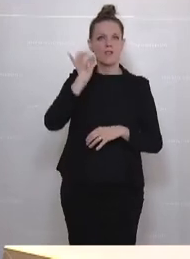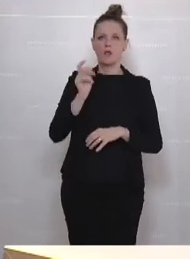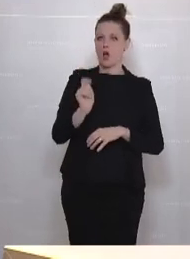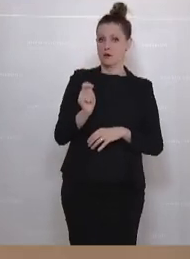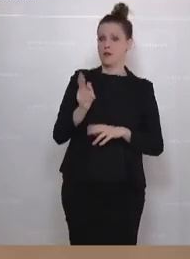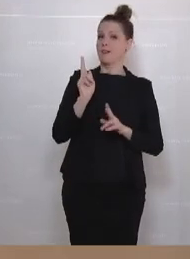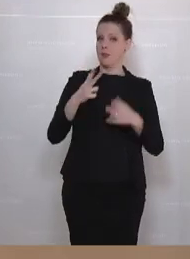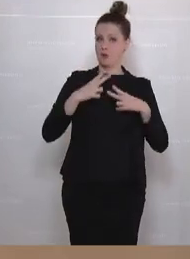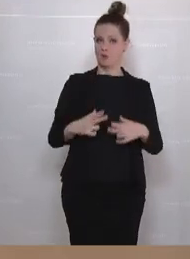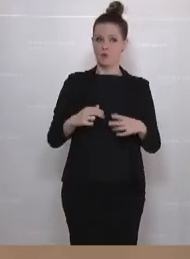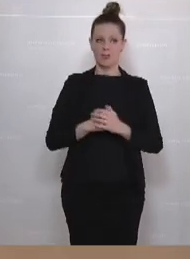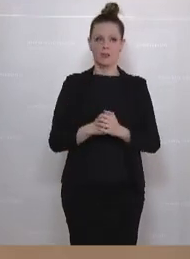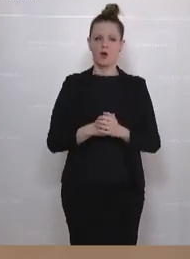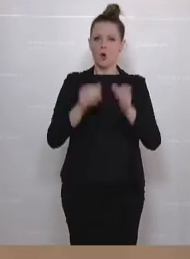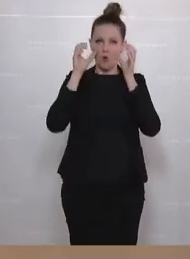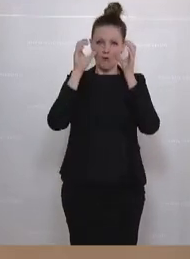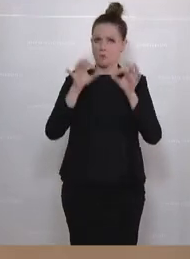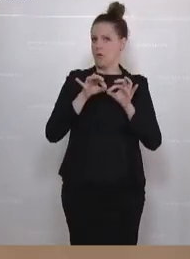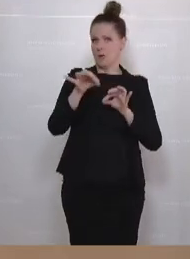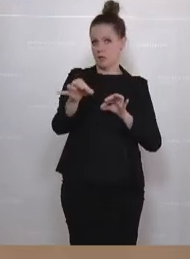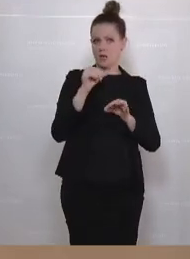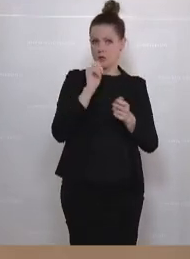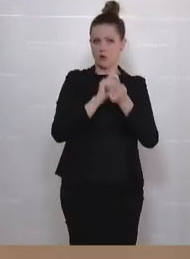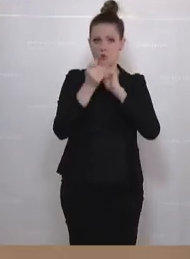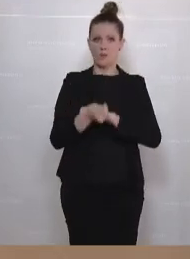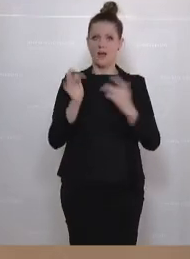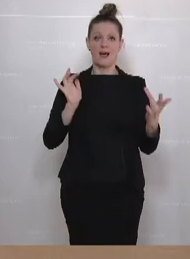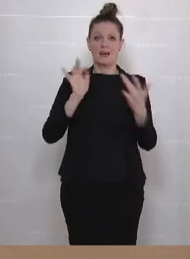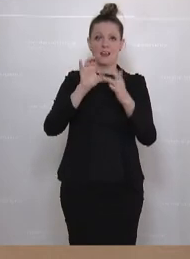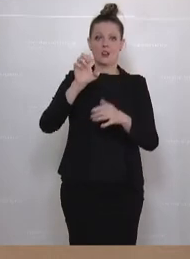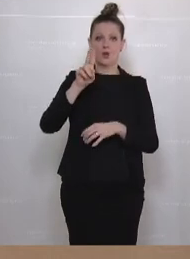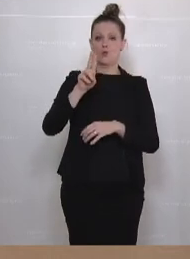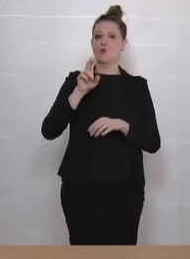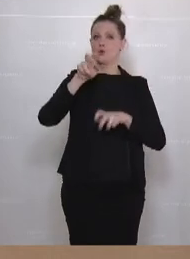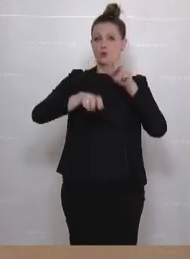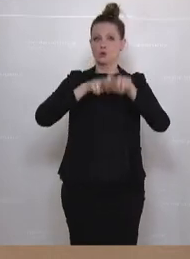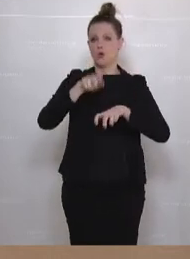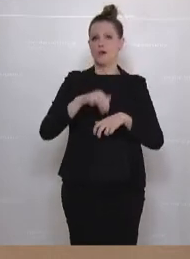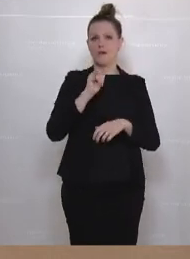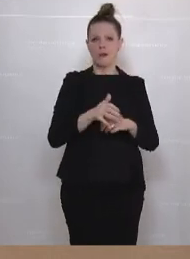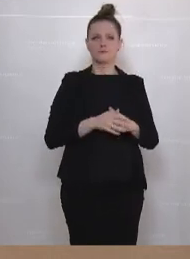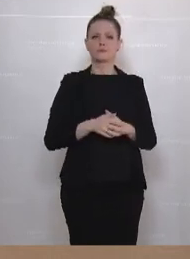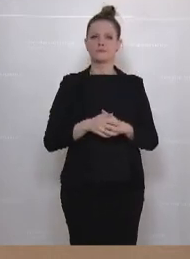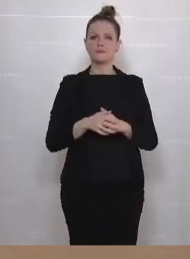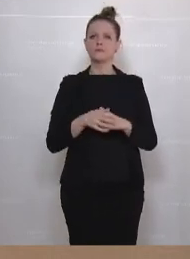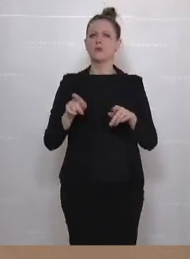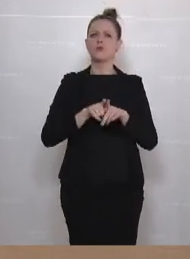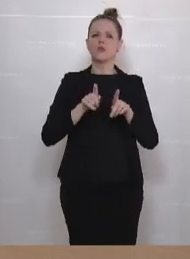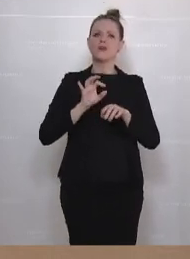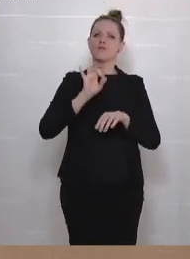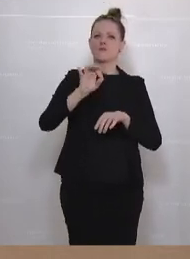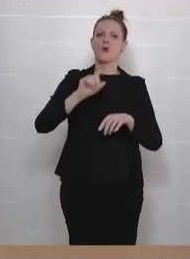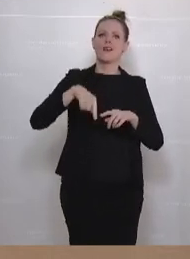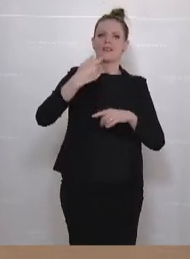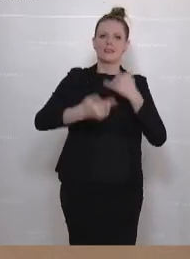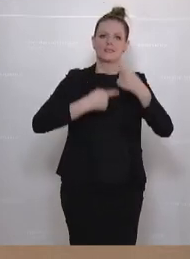die ÖVP-Linie hat sich überhaupt nicht geändert. Wir waren gegen EU-Steuer und sind es in Zukunft auch. Zu dem Recovery Fund, der Next Generation